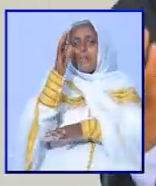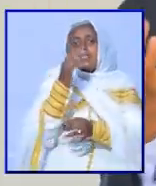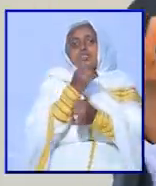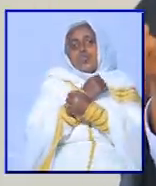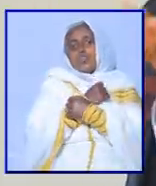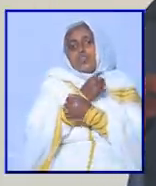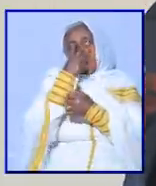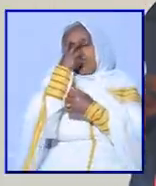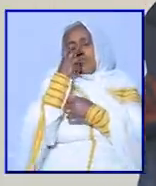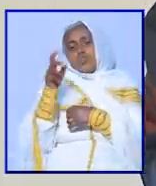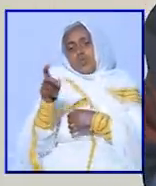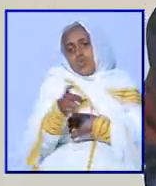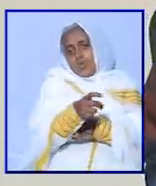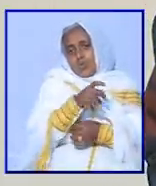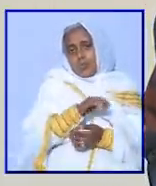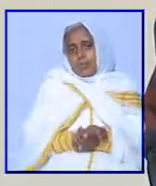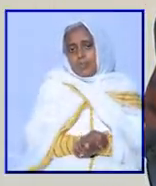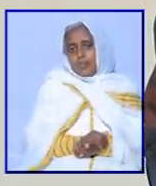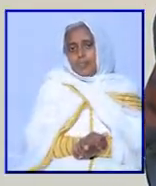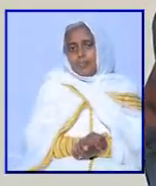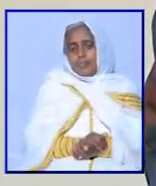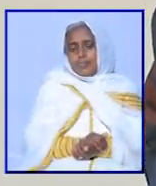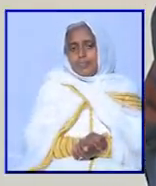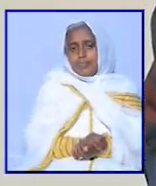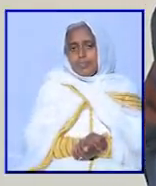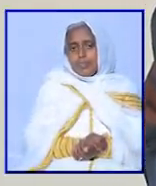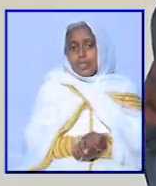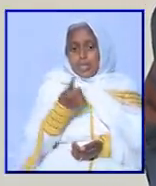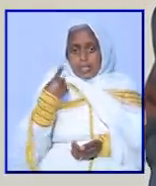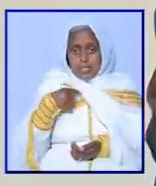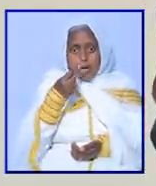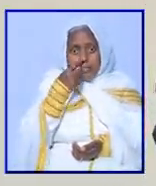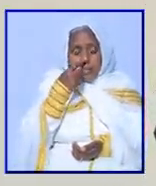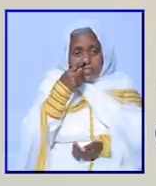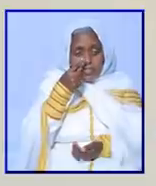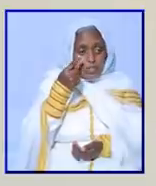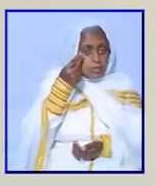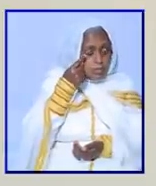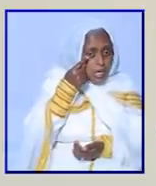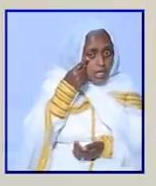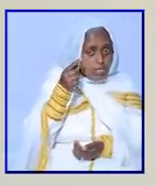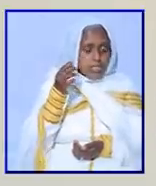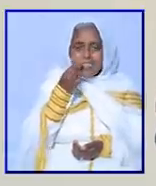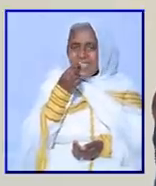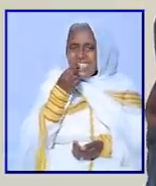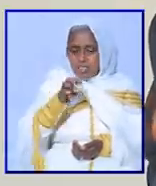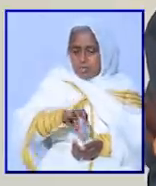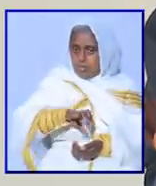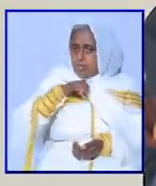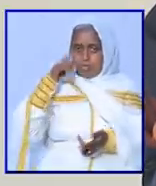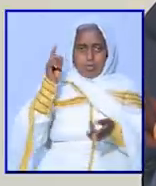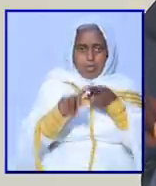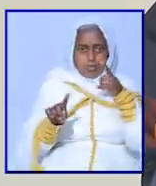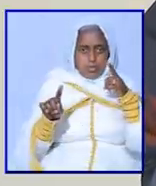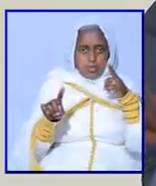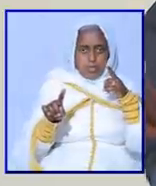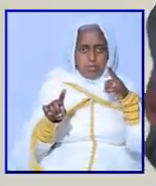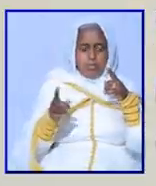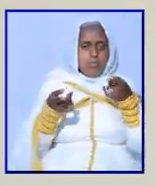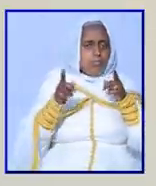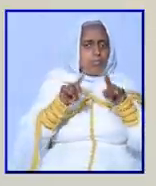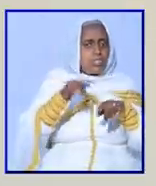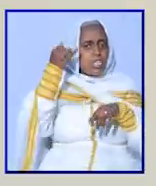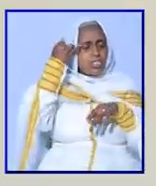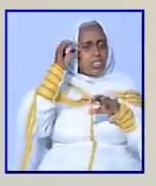አላደረገም አይኑ እንዲጠፋ አላደረገ። እኛ ባፈንጫችን ባይናችን በጥርሳችን ልንኮራ አንችልም።